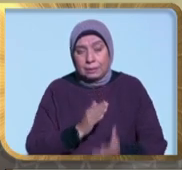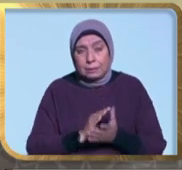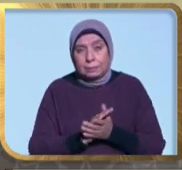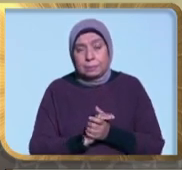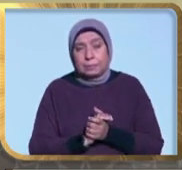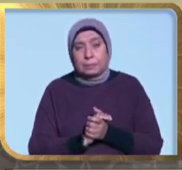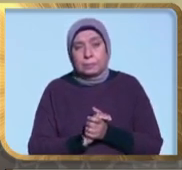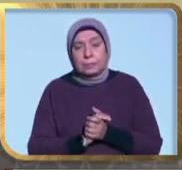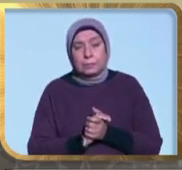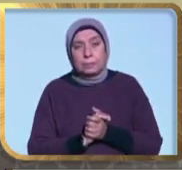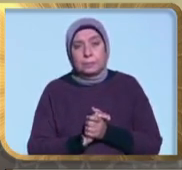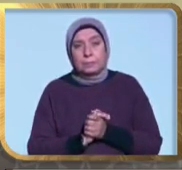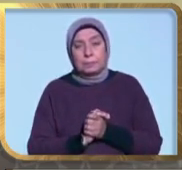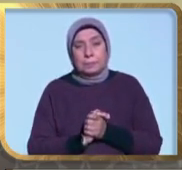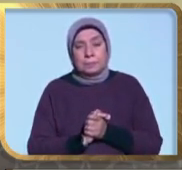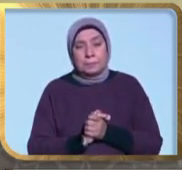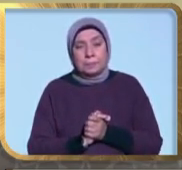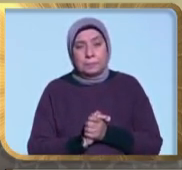يسمعون